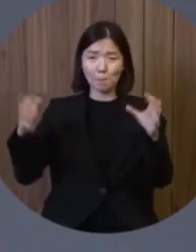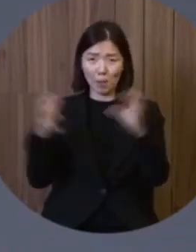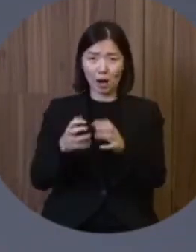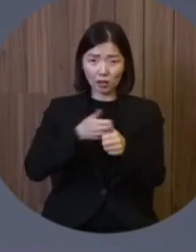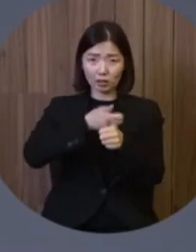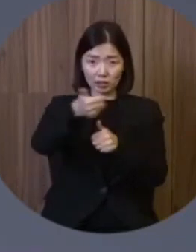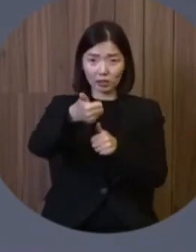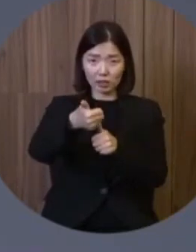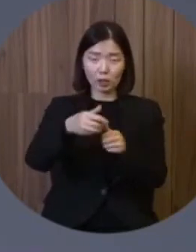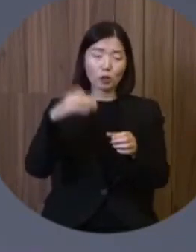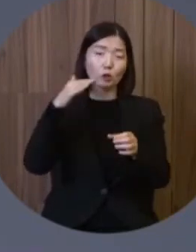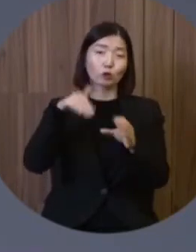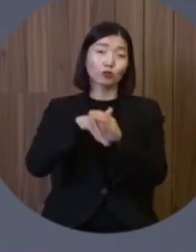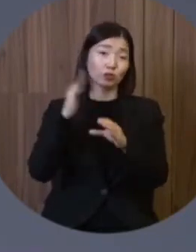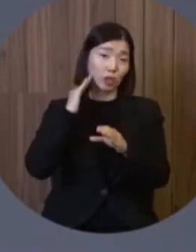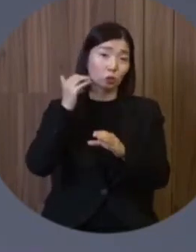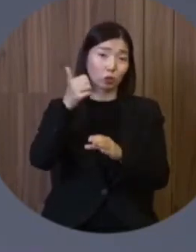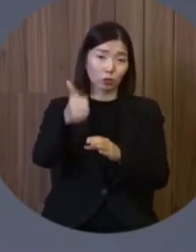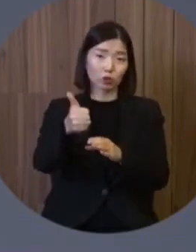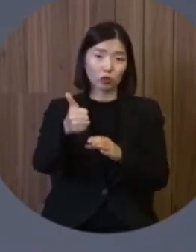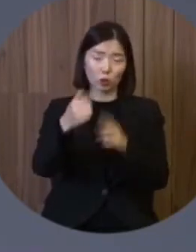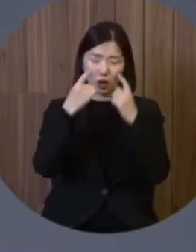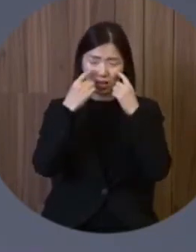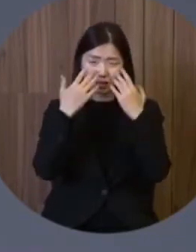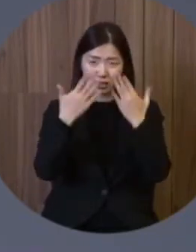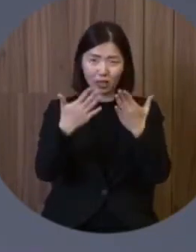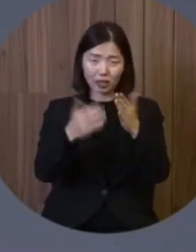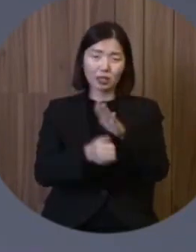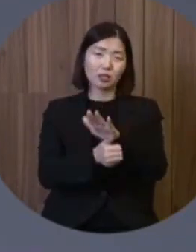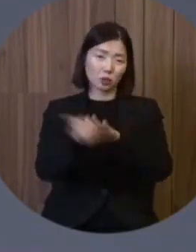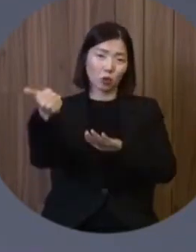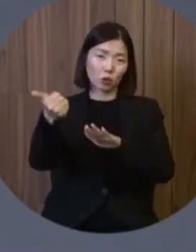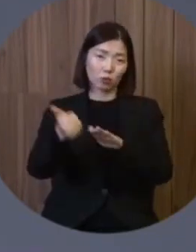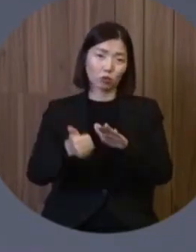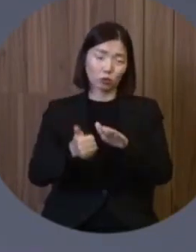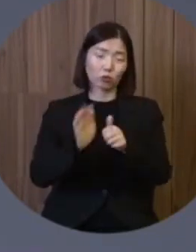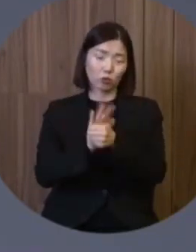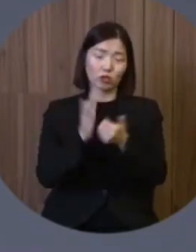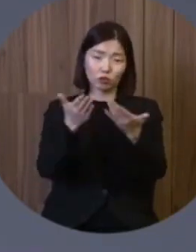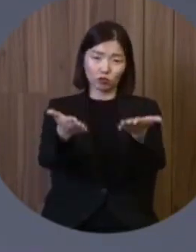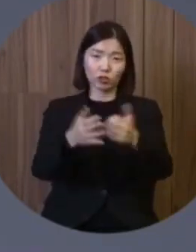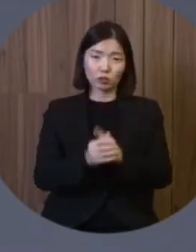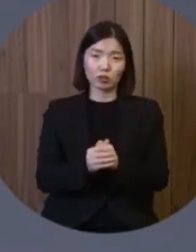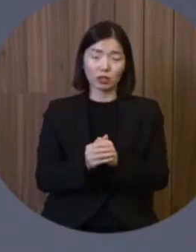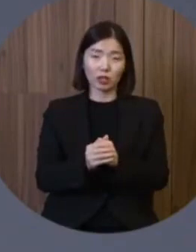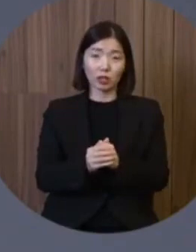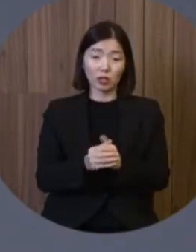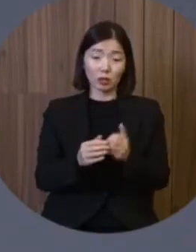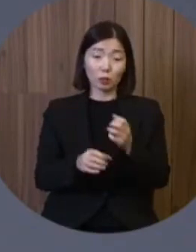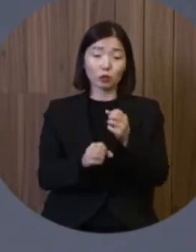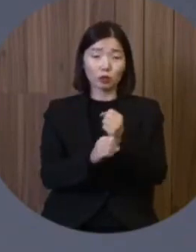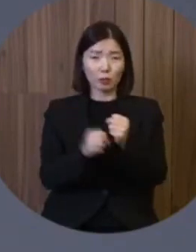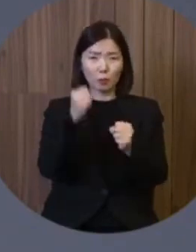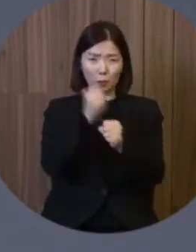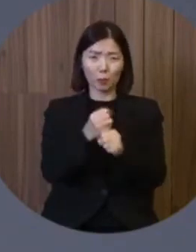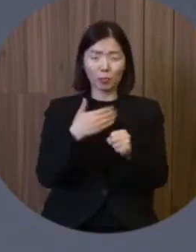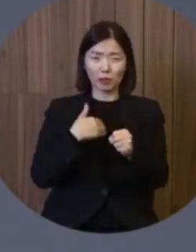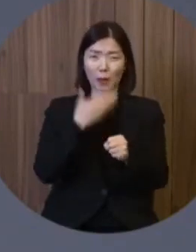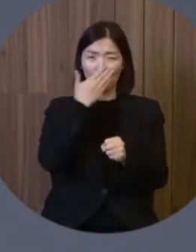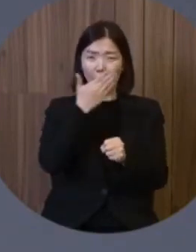승리로 문재인 정부 확실히 성공시키겠습니다. 정권 재창출